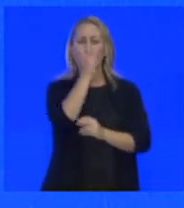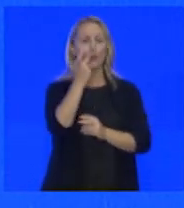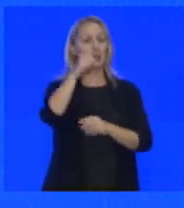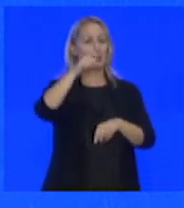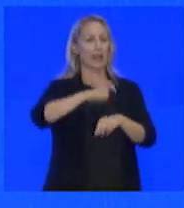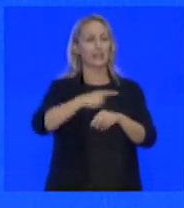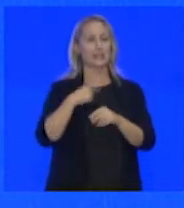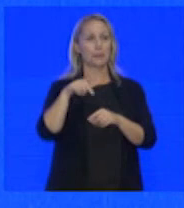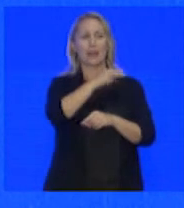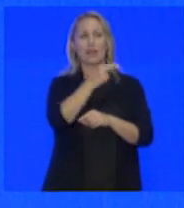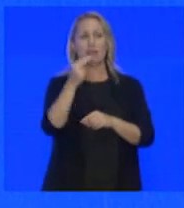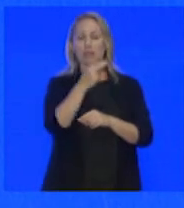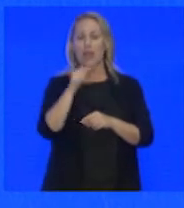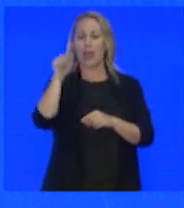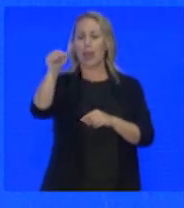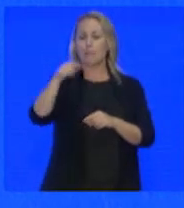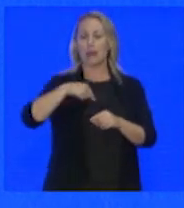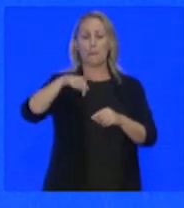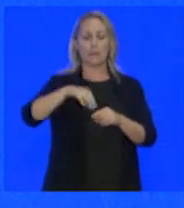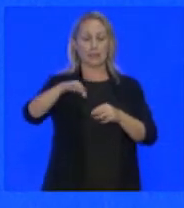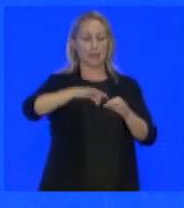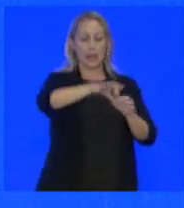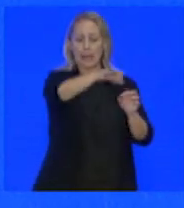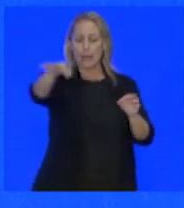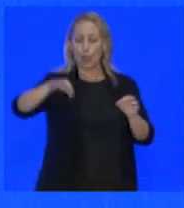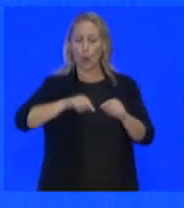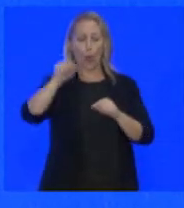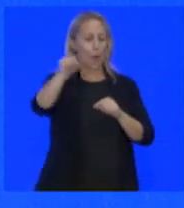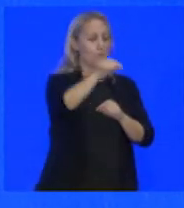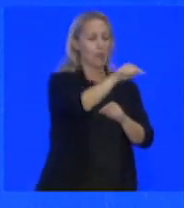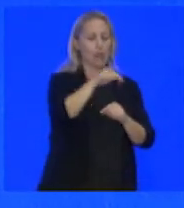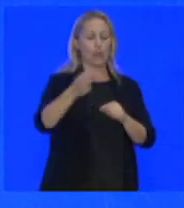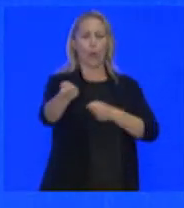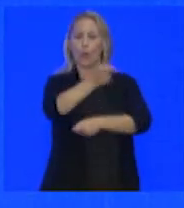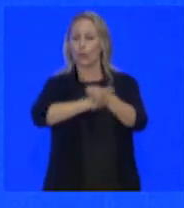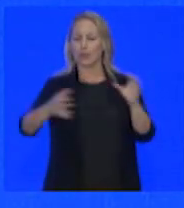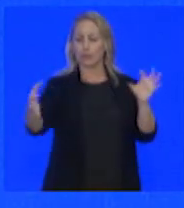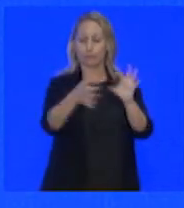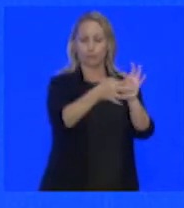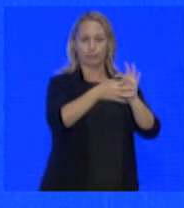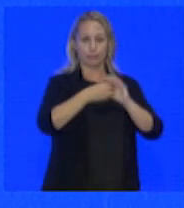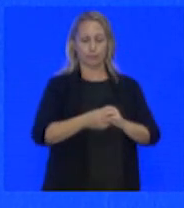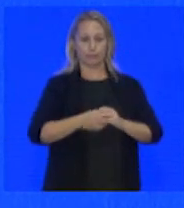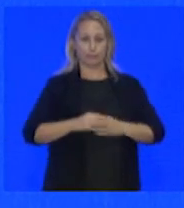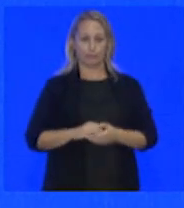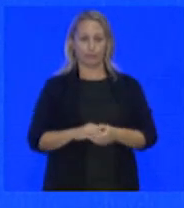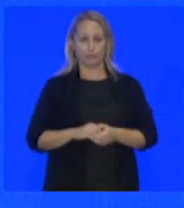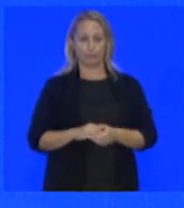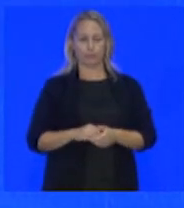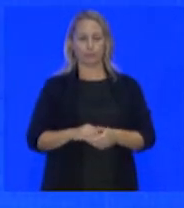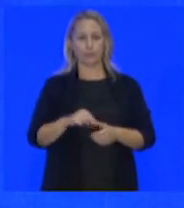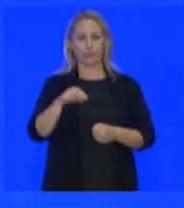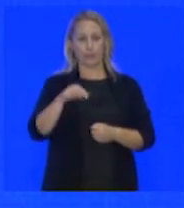συνδέονται με οποιοδήποτε οικόπεδο στη χώρα. Με τις καθοριστικές χρήσεις για τους